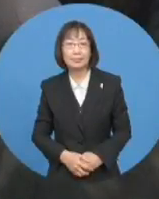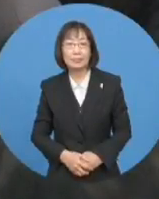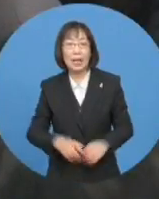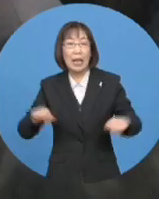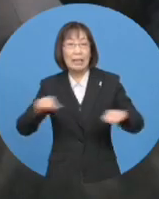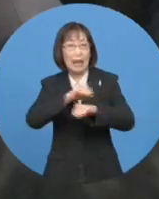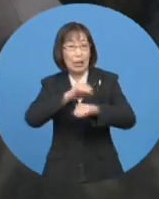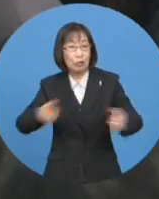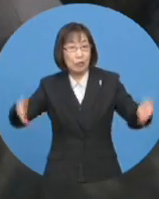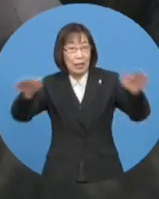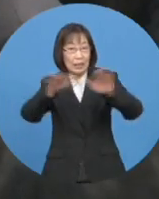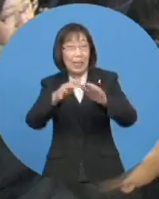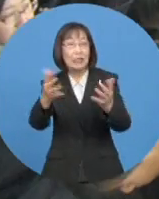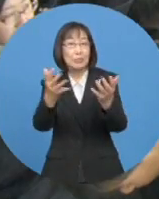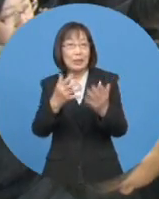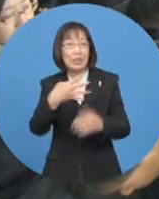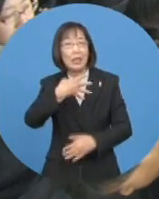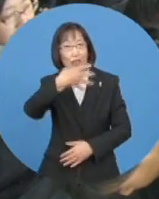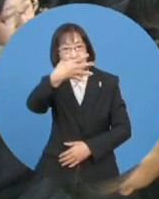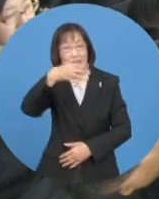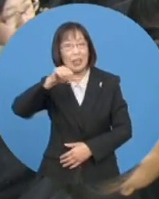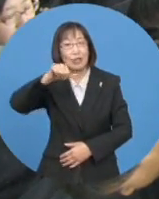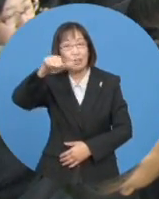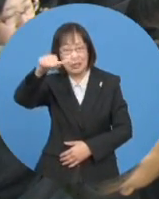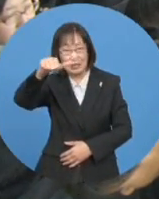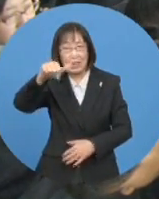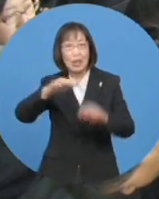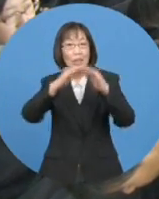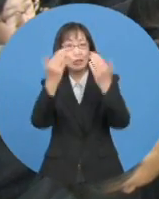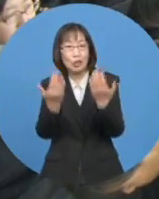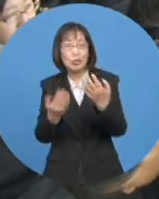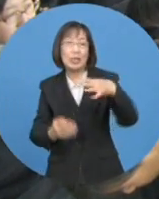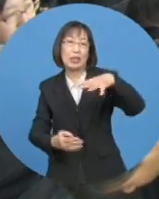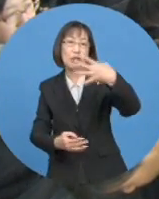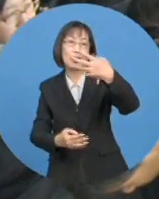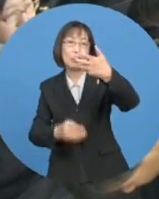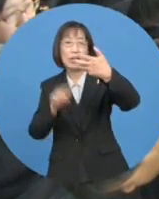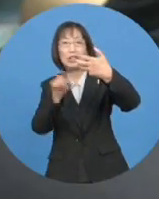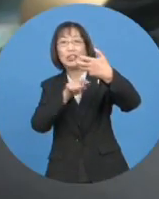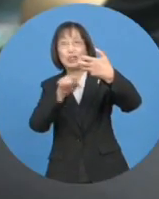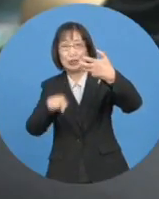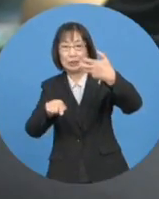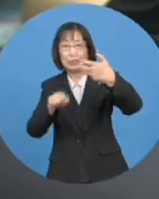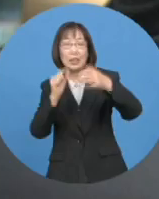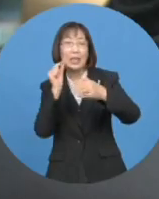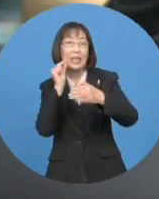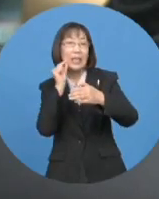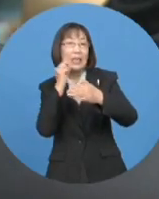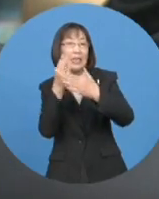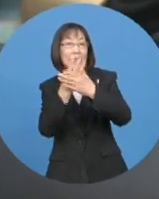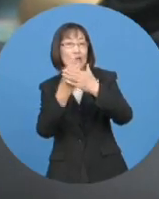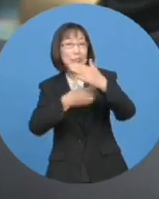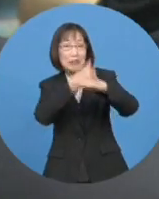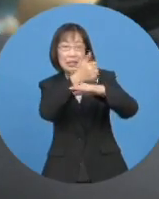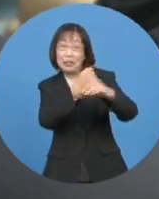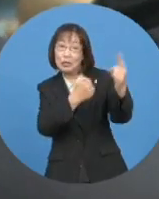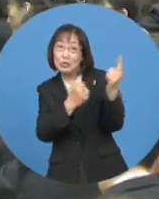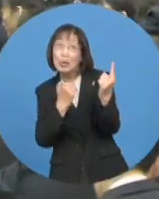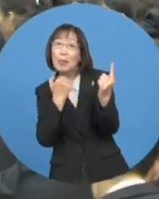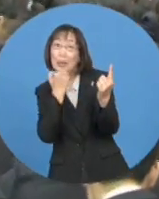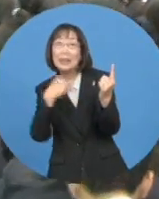体育館に集まった4年生と5年生の総勢480人、飯泉知事の登場を待っています